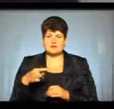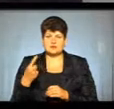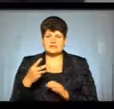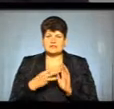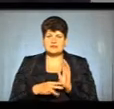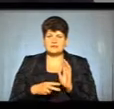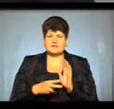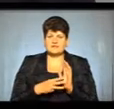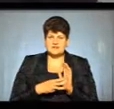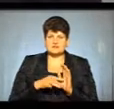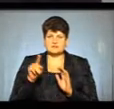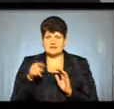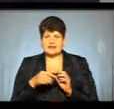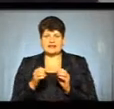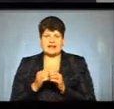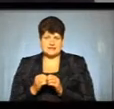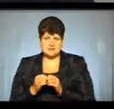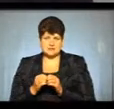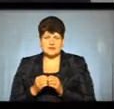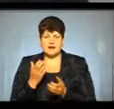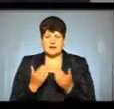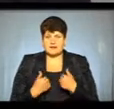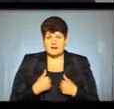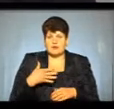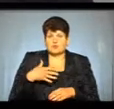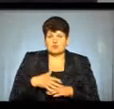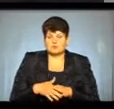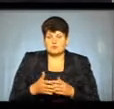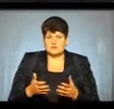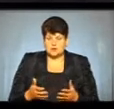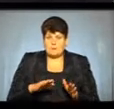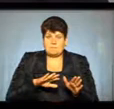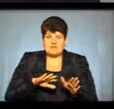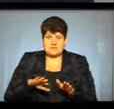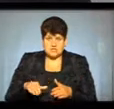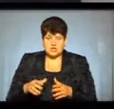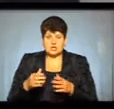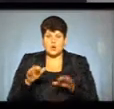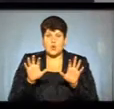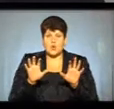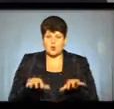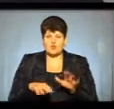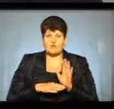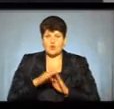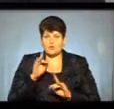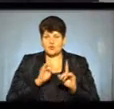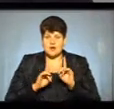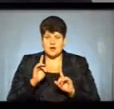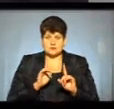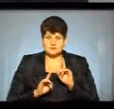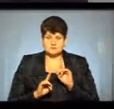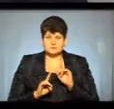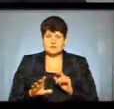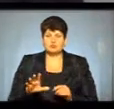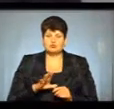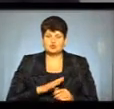2178-10, але, як я розумію, пізніше головою Верховної Ради було зупинено